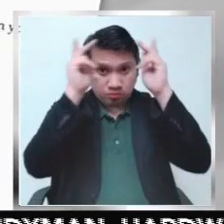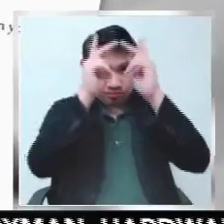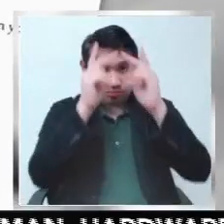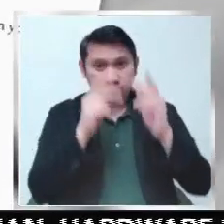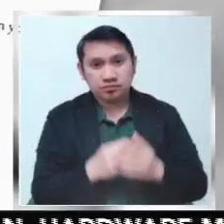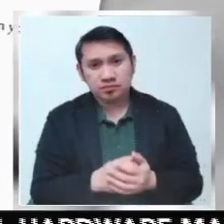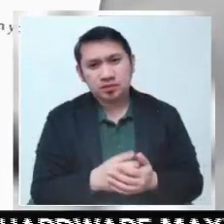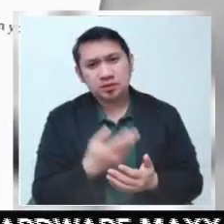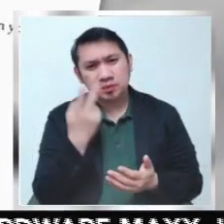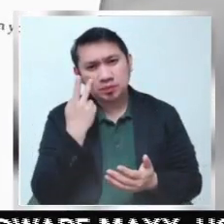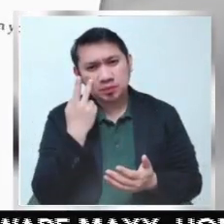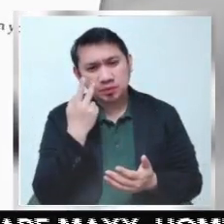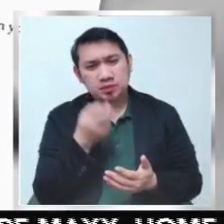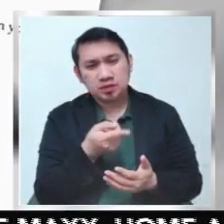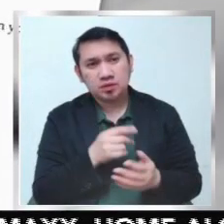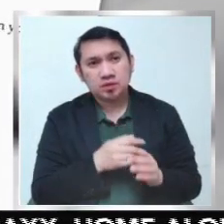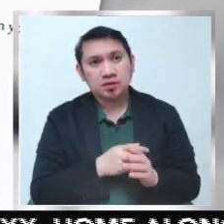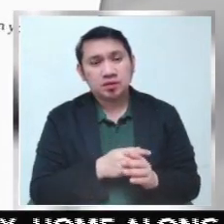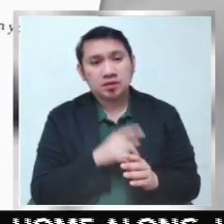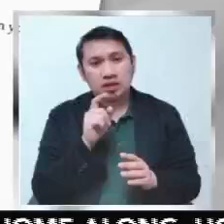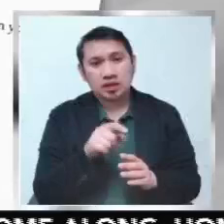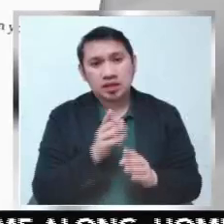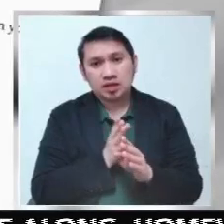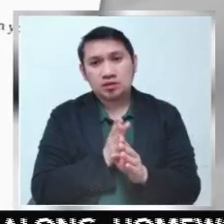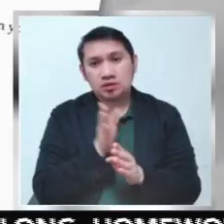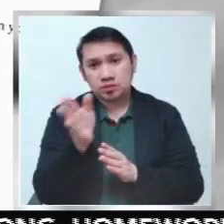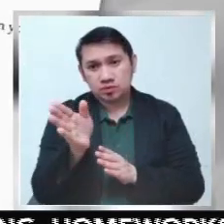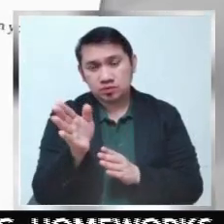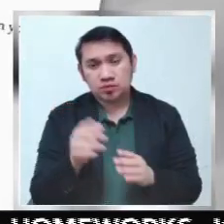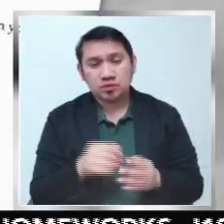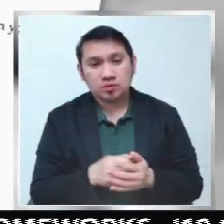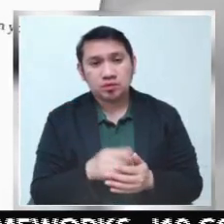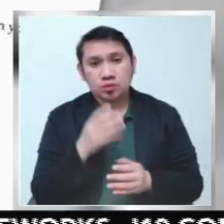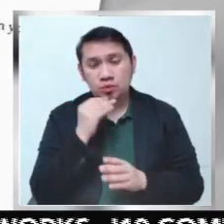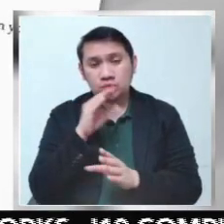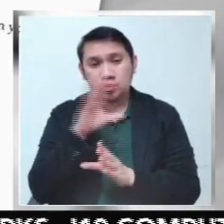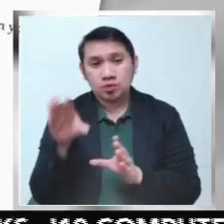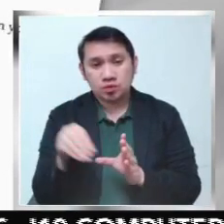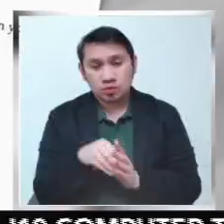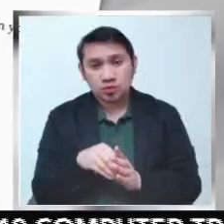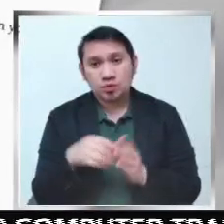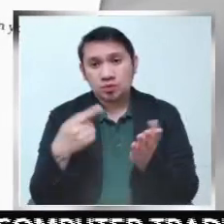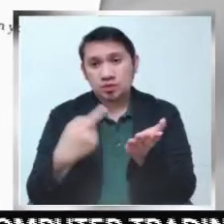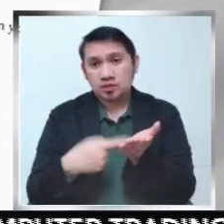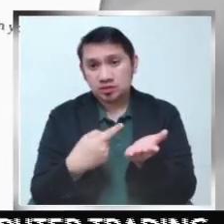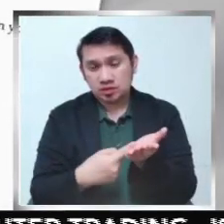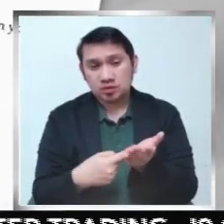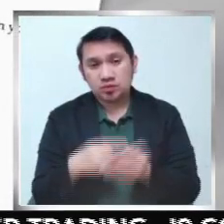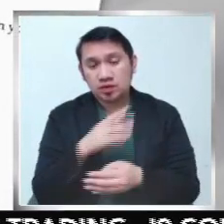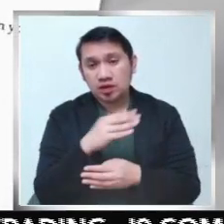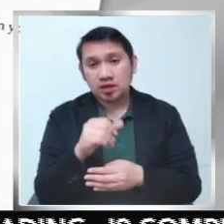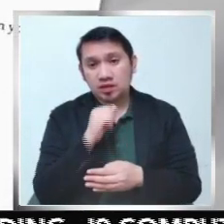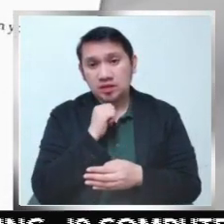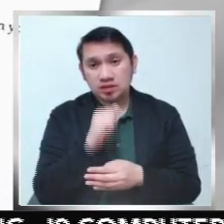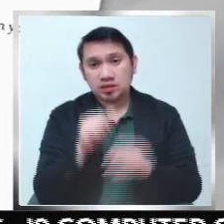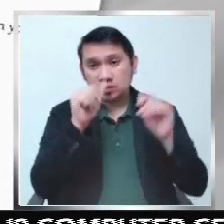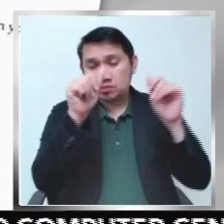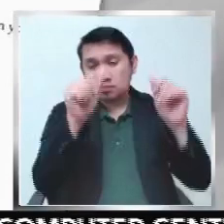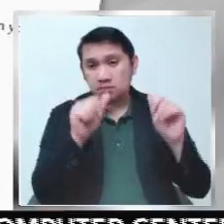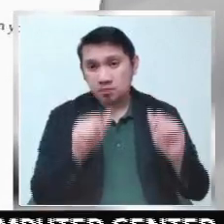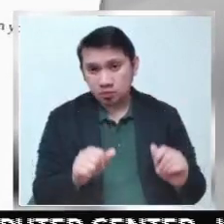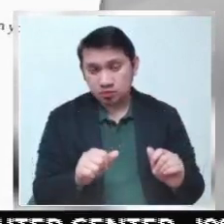niyang idinidiretso dapat sa individual na sangkot ang usapin at hindi pinopost sa social